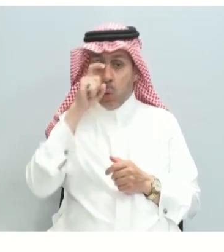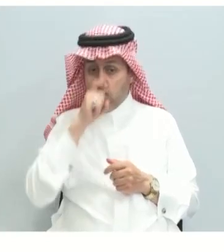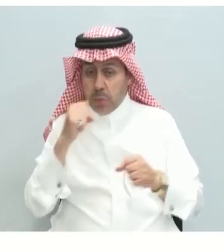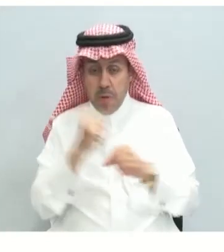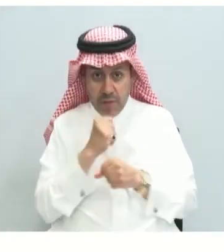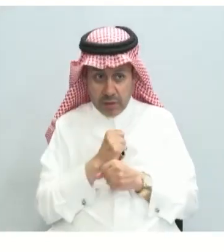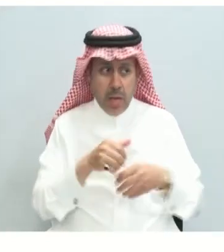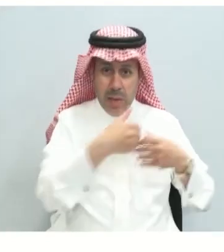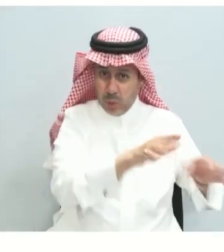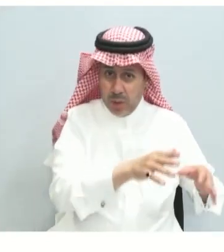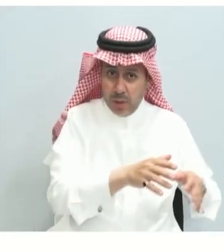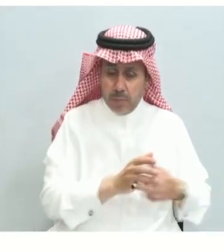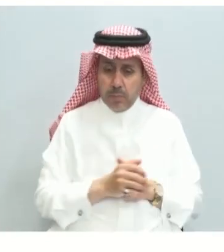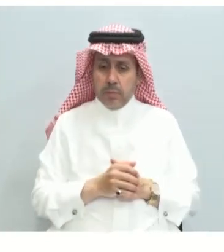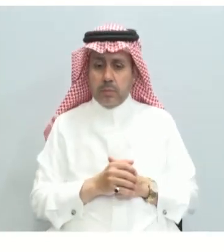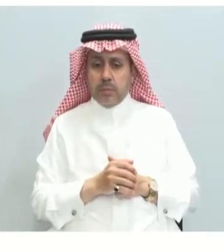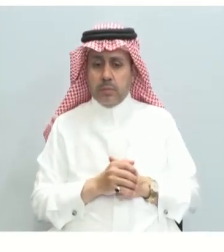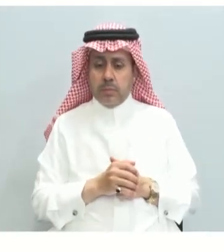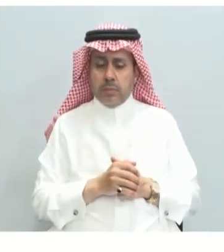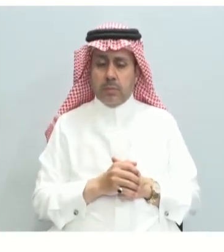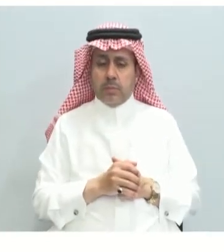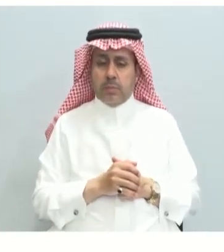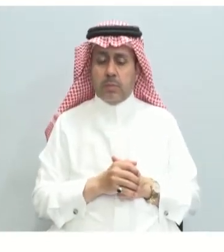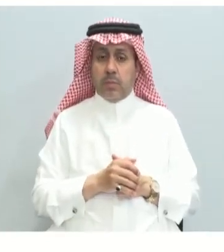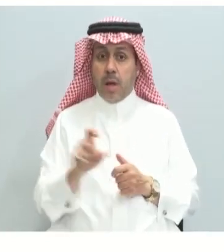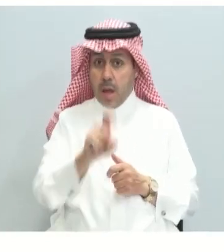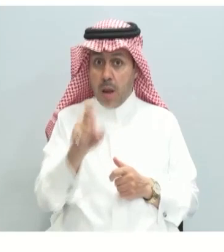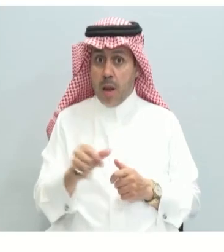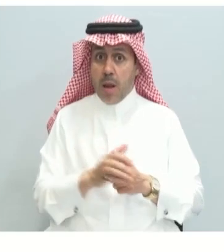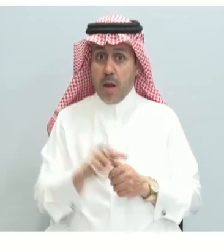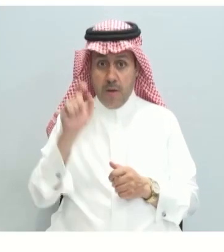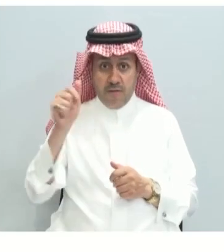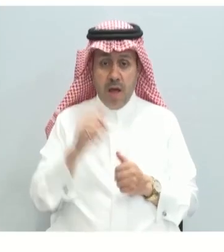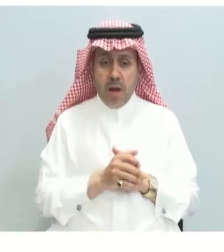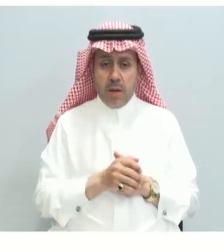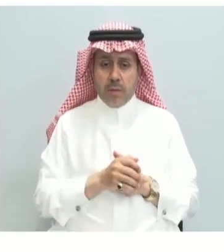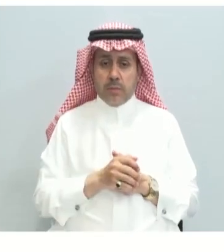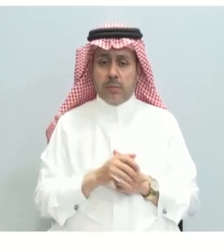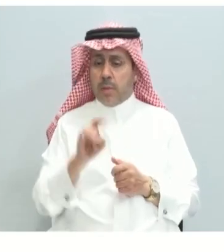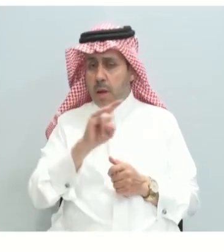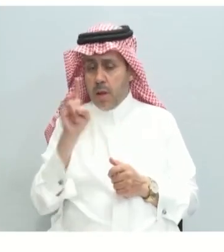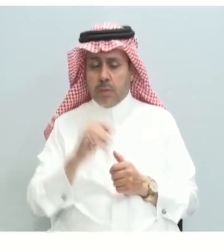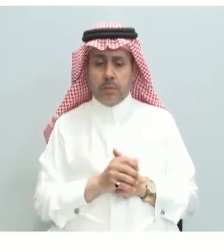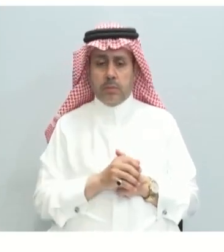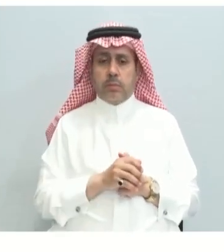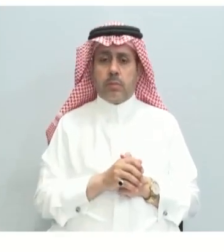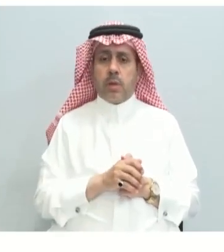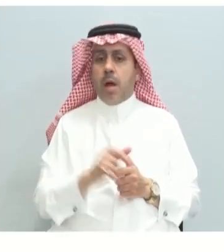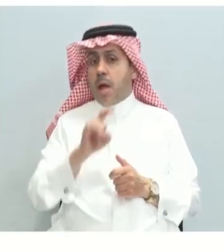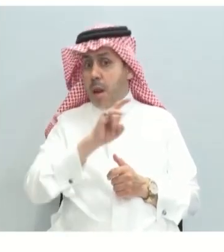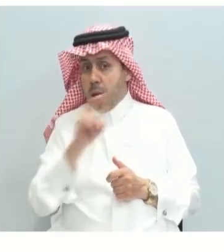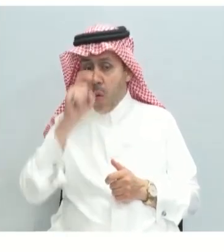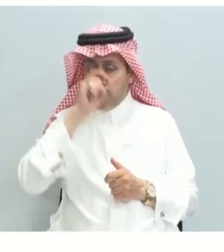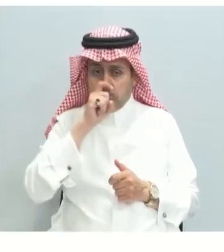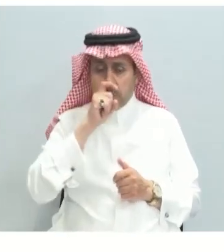الإنسان يفعل الشيء أو يتركه بناء على الفعل؟ لا، لا يوجب